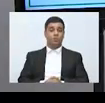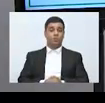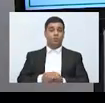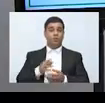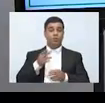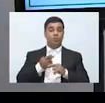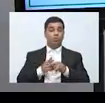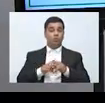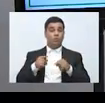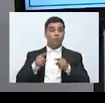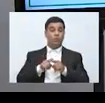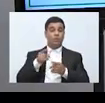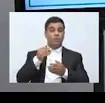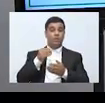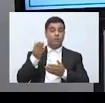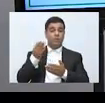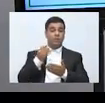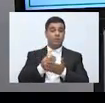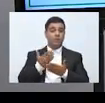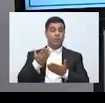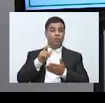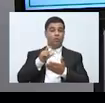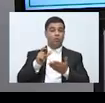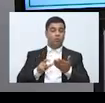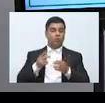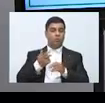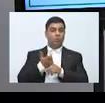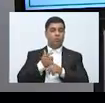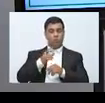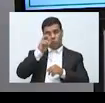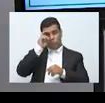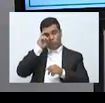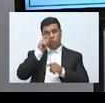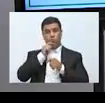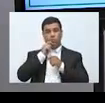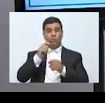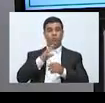Shuningdek, atoqli shoirimiz davlat mukofotlari bilan mukofotlangan.